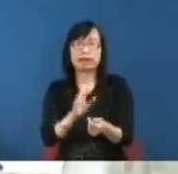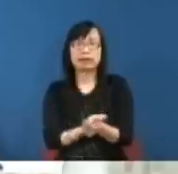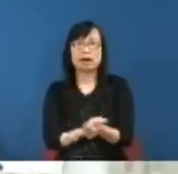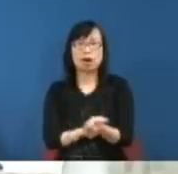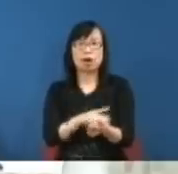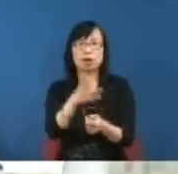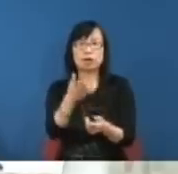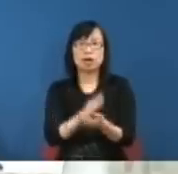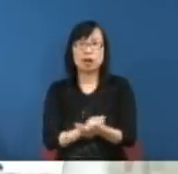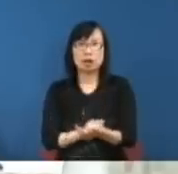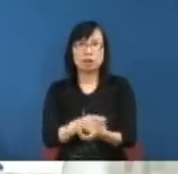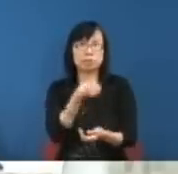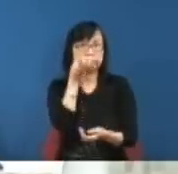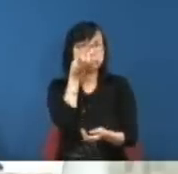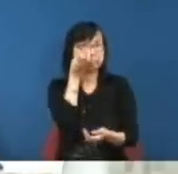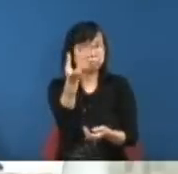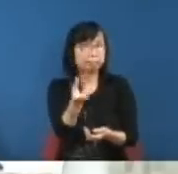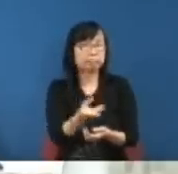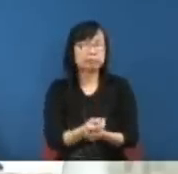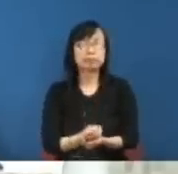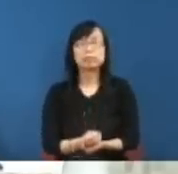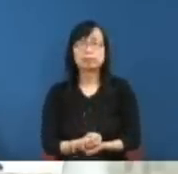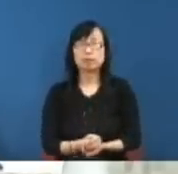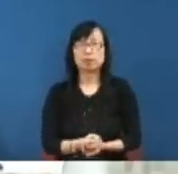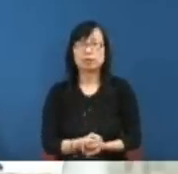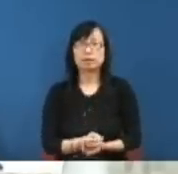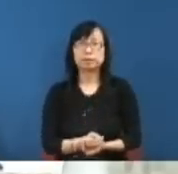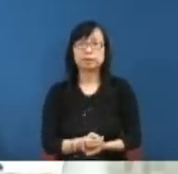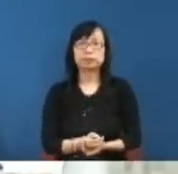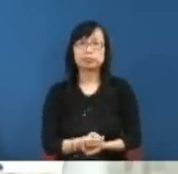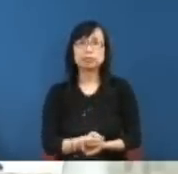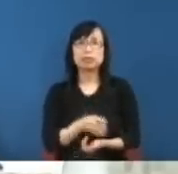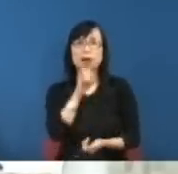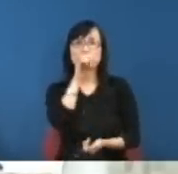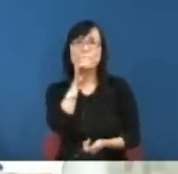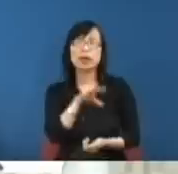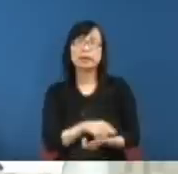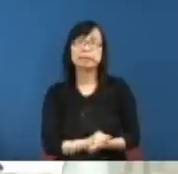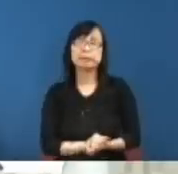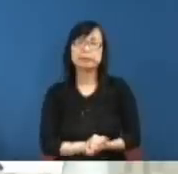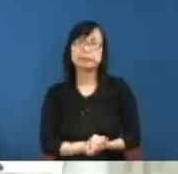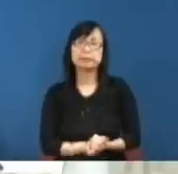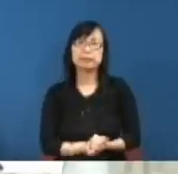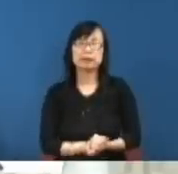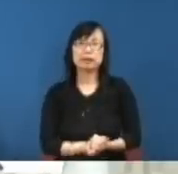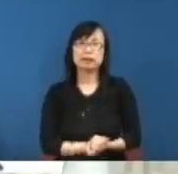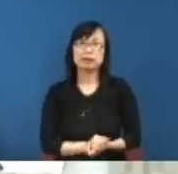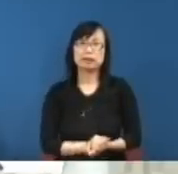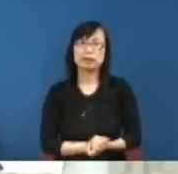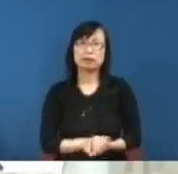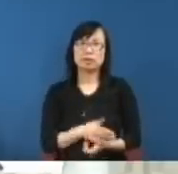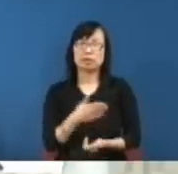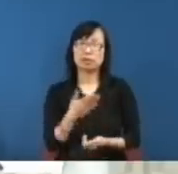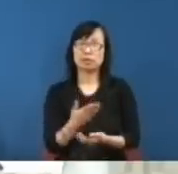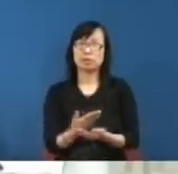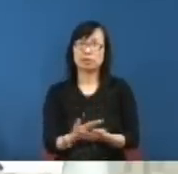妾侍仔咁啊，俾人歧視係嘛？咁啊，即係講起呢一樣嘢咧，就而家唔單止係嗰